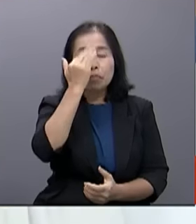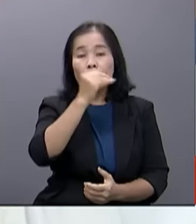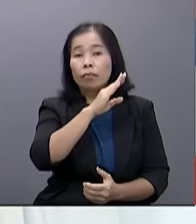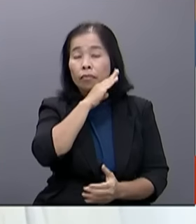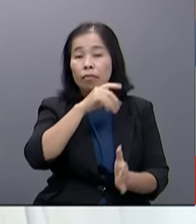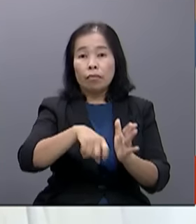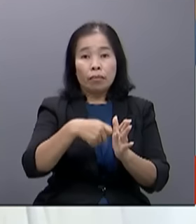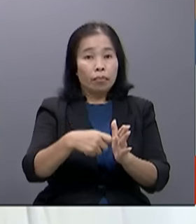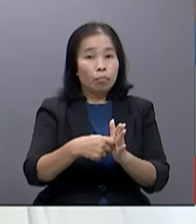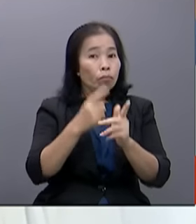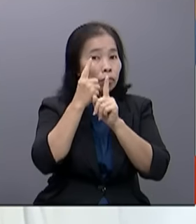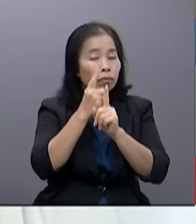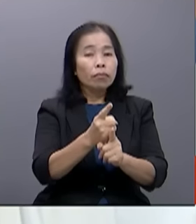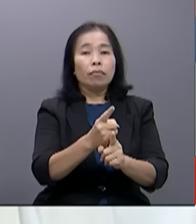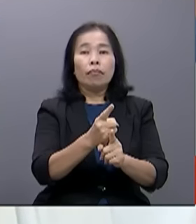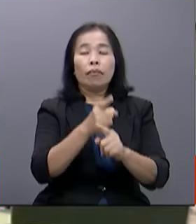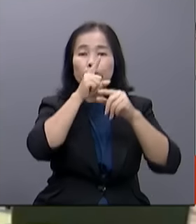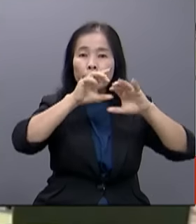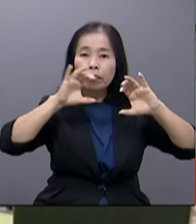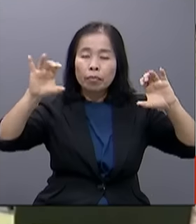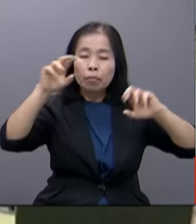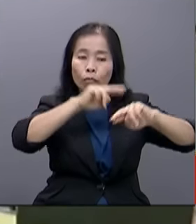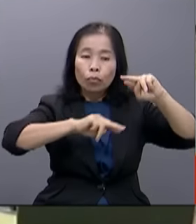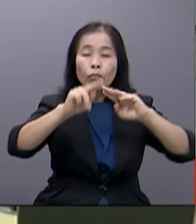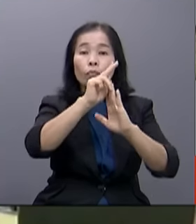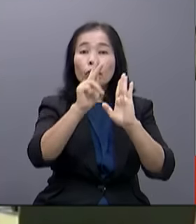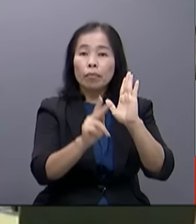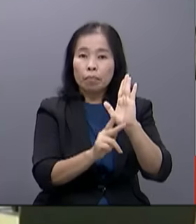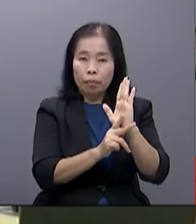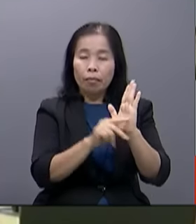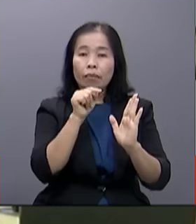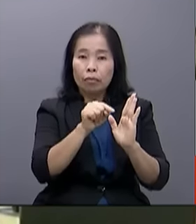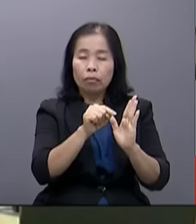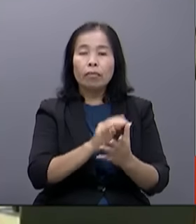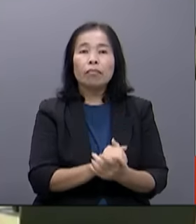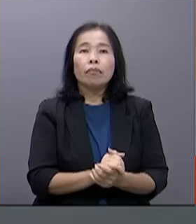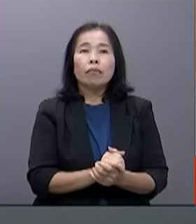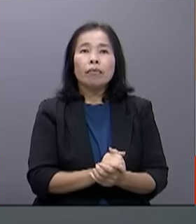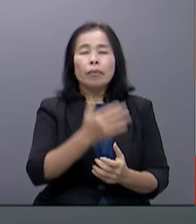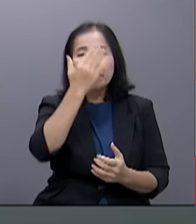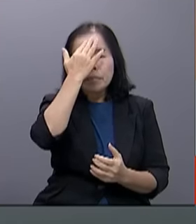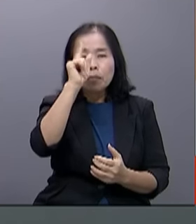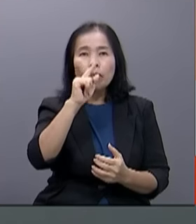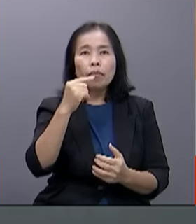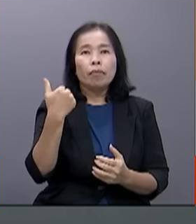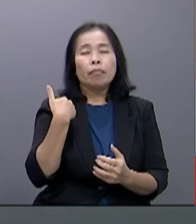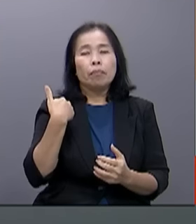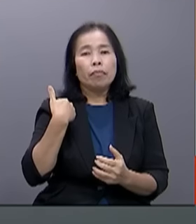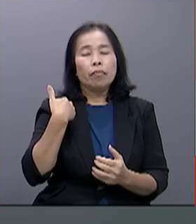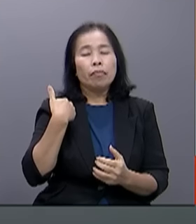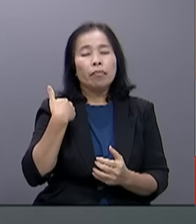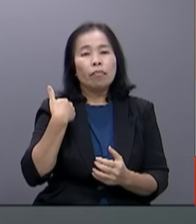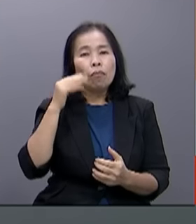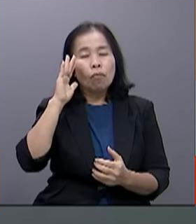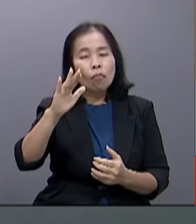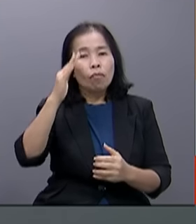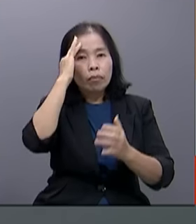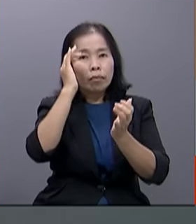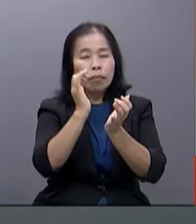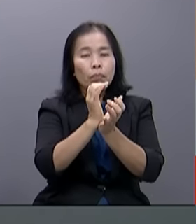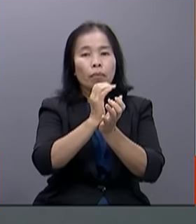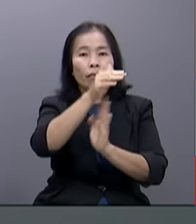ได้มีความเห็นมาดังกล่าวก็อาจจะมีข้อจำกัดในเรื่องของความเห็นของสำนักงานตำรวจแห่งชาติก็ดีในเรื่อง